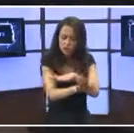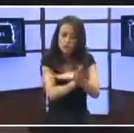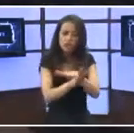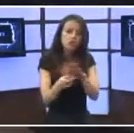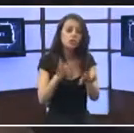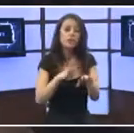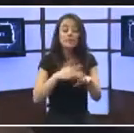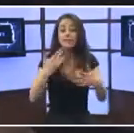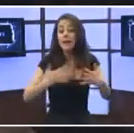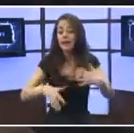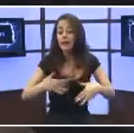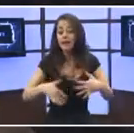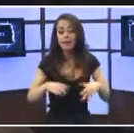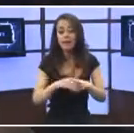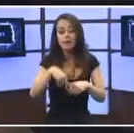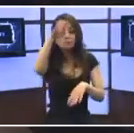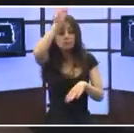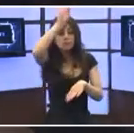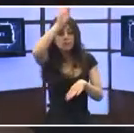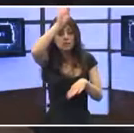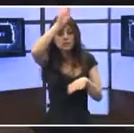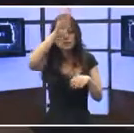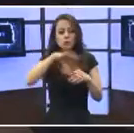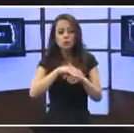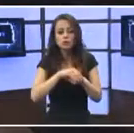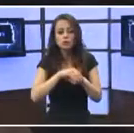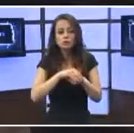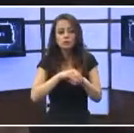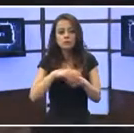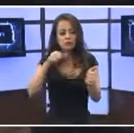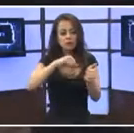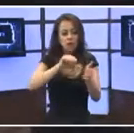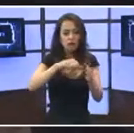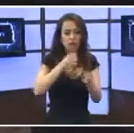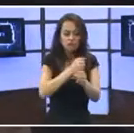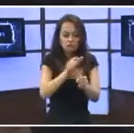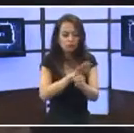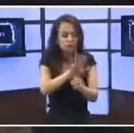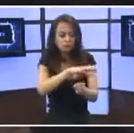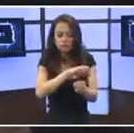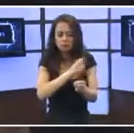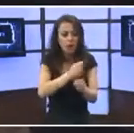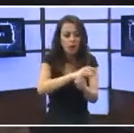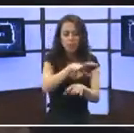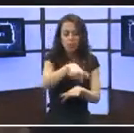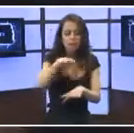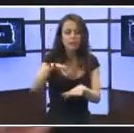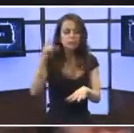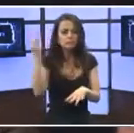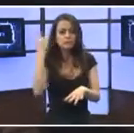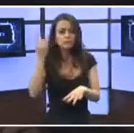Bakın engellilerle İstanbul'un tarihi turistik yerlerinin tamamını gezdik. En son projelerden bir tanesi